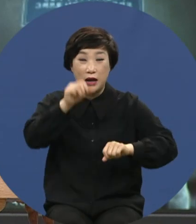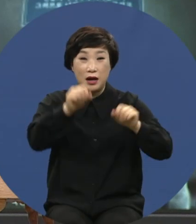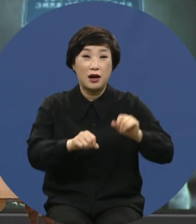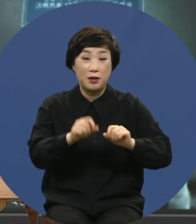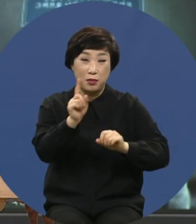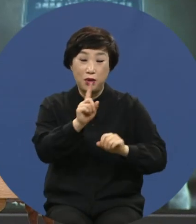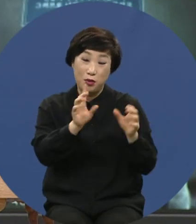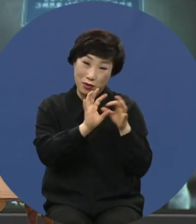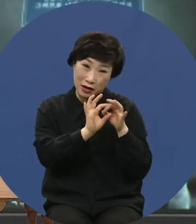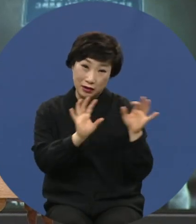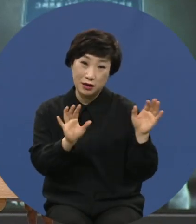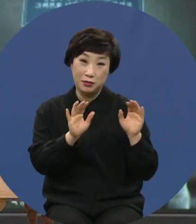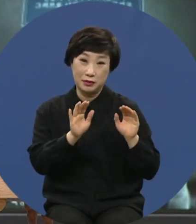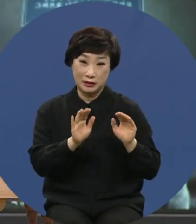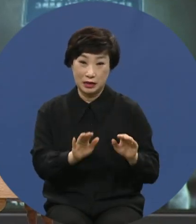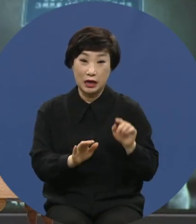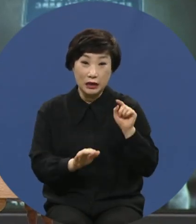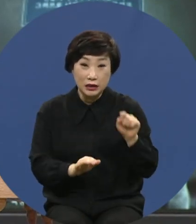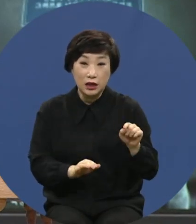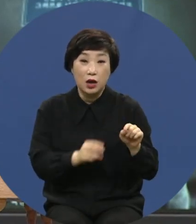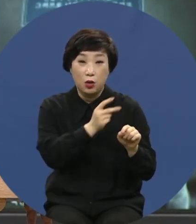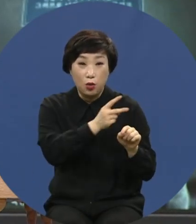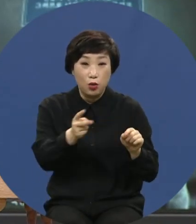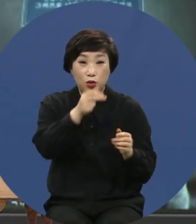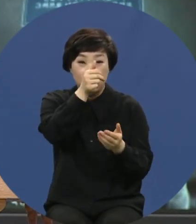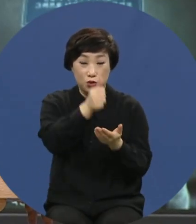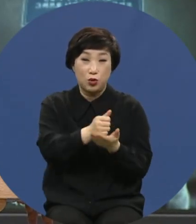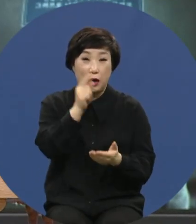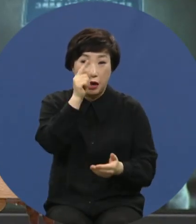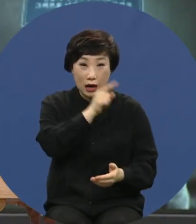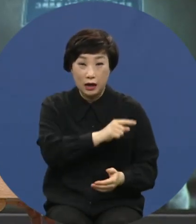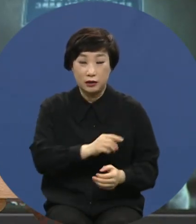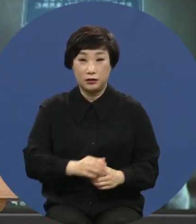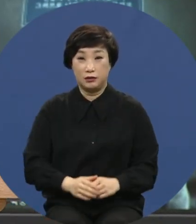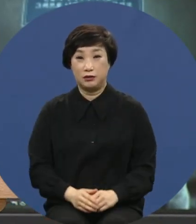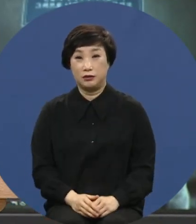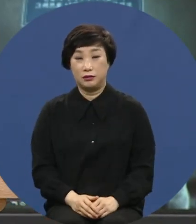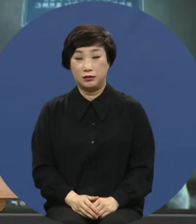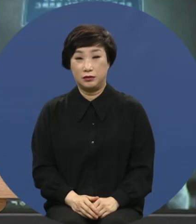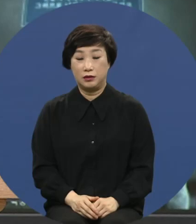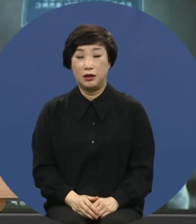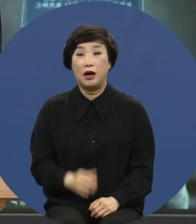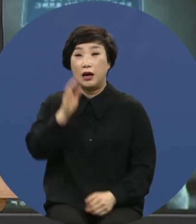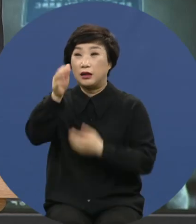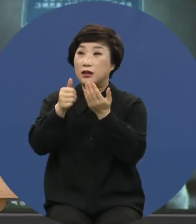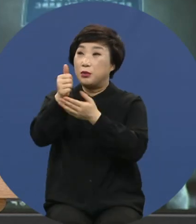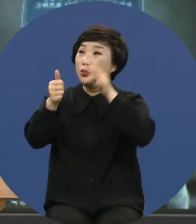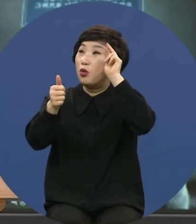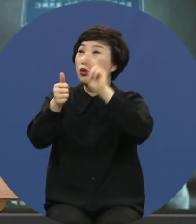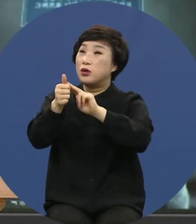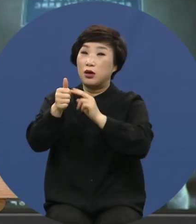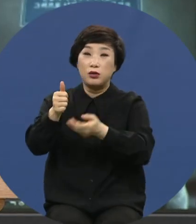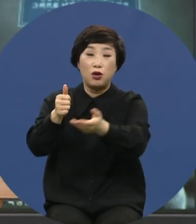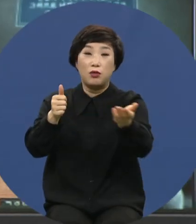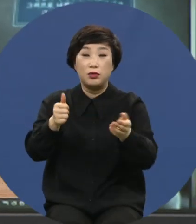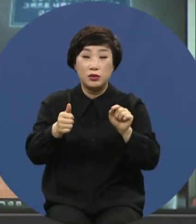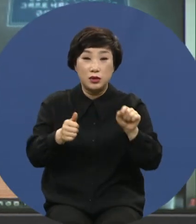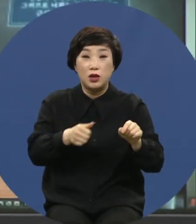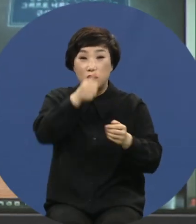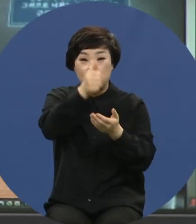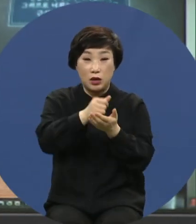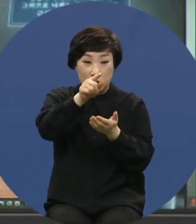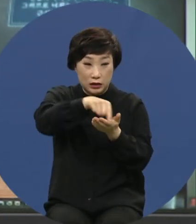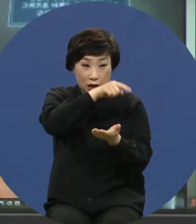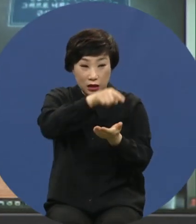했든지 상관없이 이것이 죄와 악이기 때문에 하나님을 도전한 자는 그 죄값으로